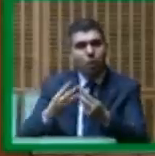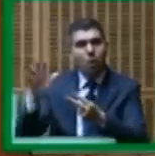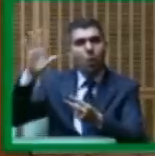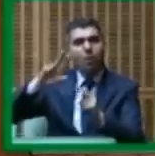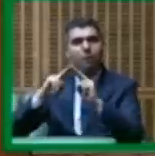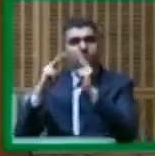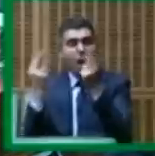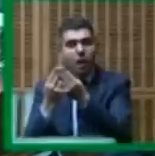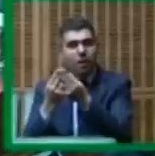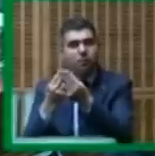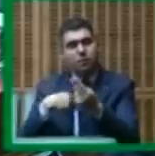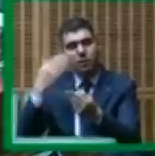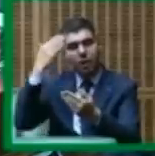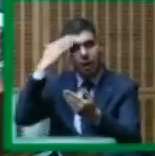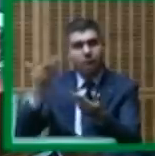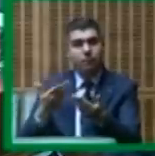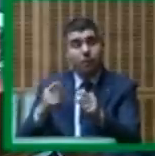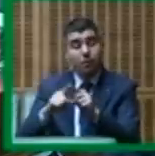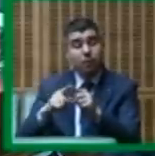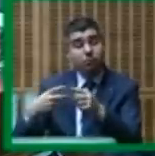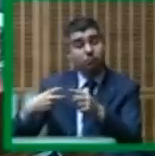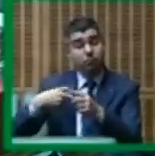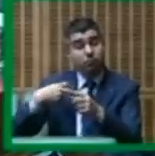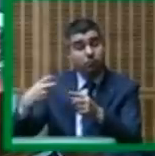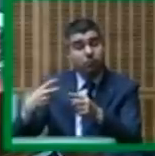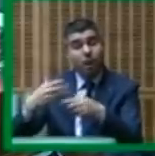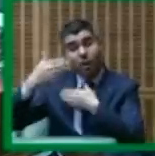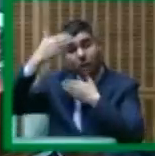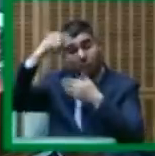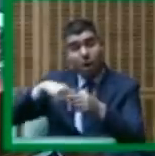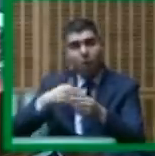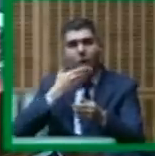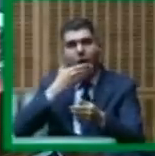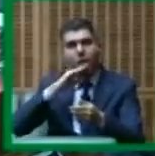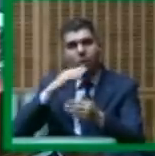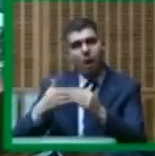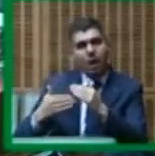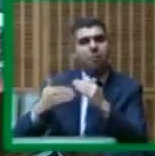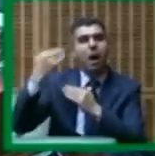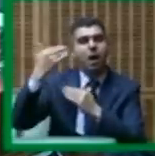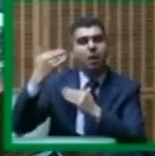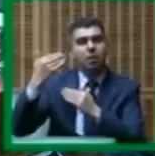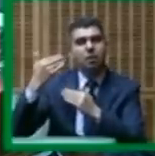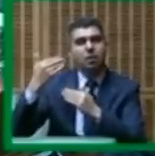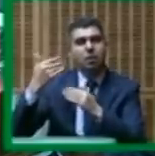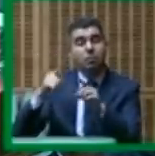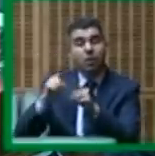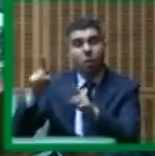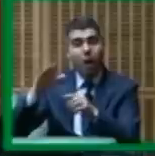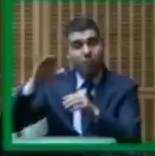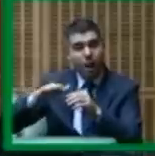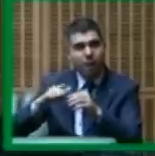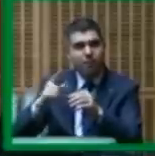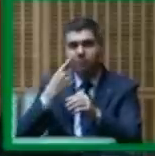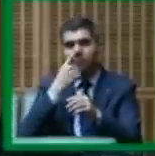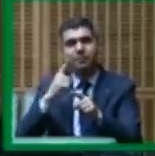مع ذلك رجال الأعمال في المغرب الحمد لله كيربحوا، وكان ما كانوش كيربحوا ما غيبقاوش